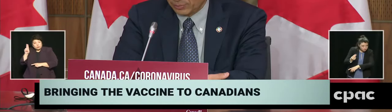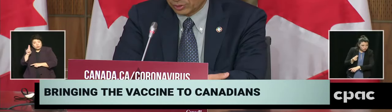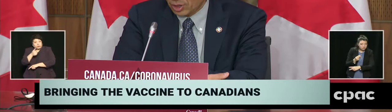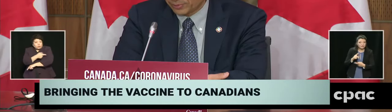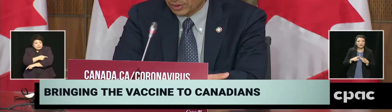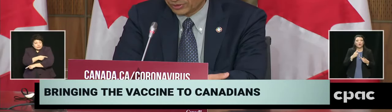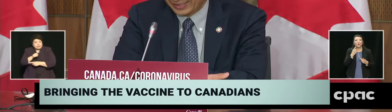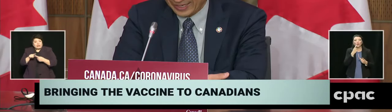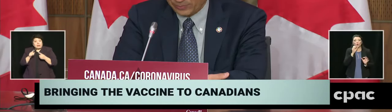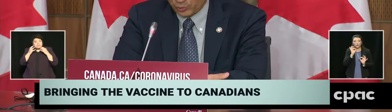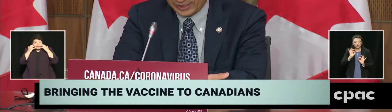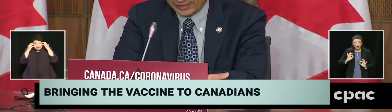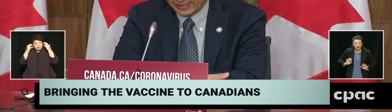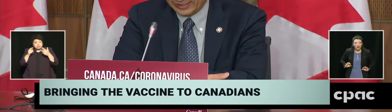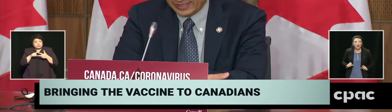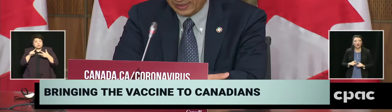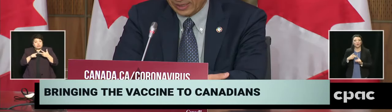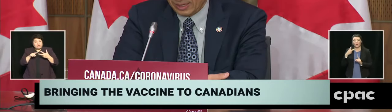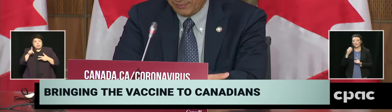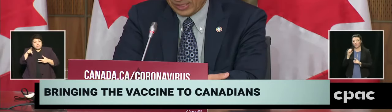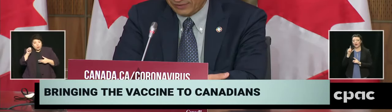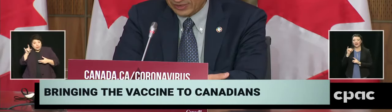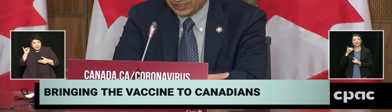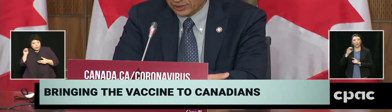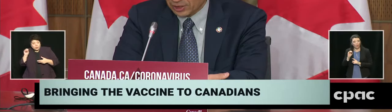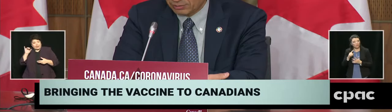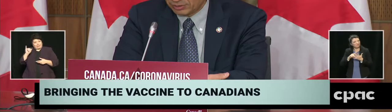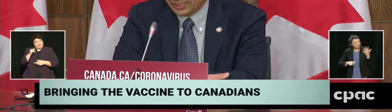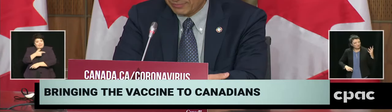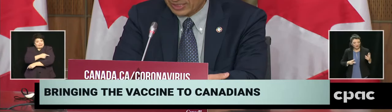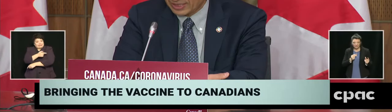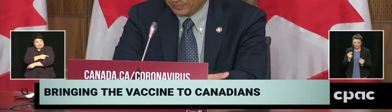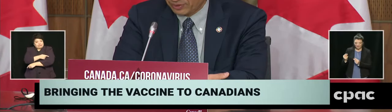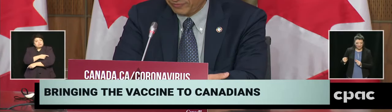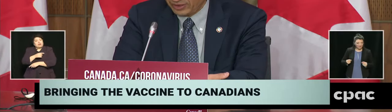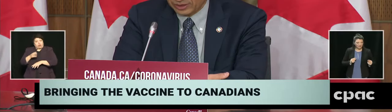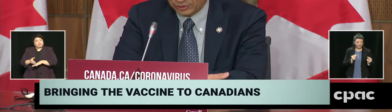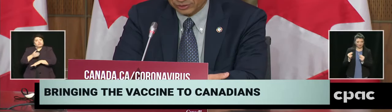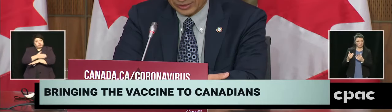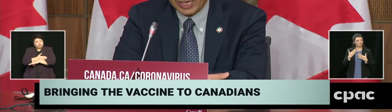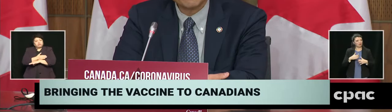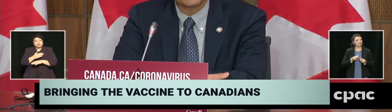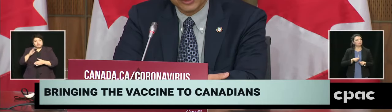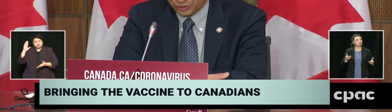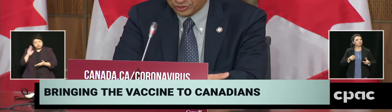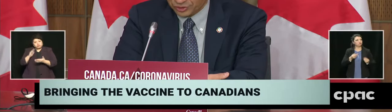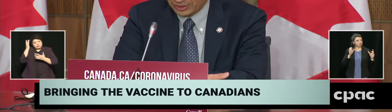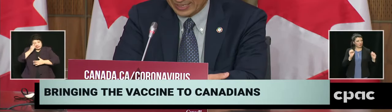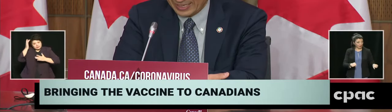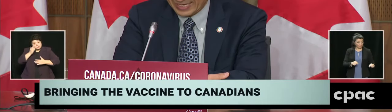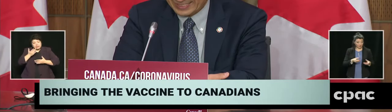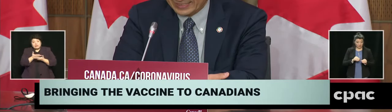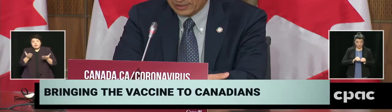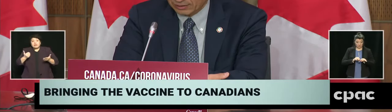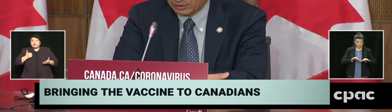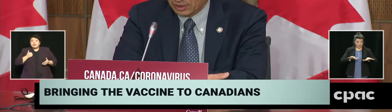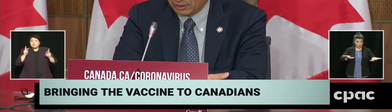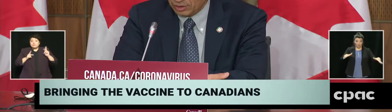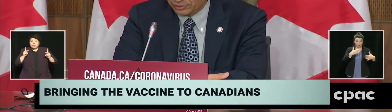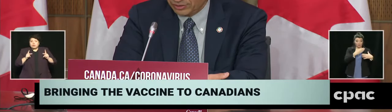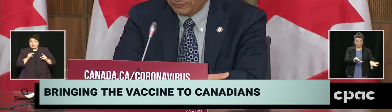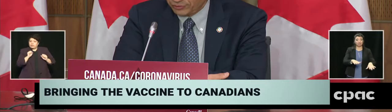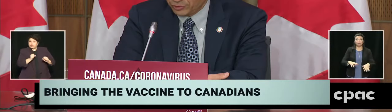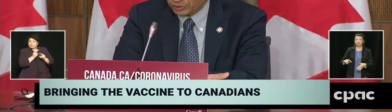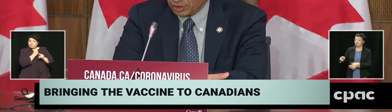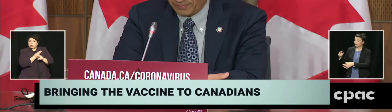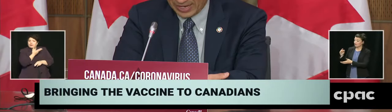poliomyélite pour comprendre à quel point les Canadiens bénéficieront de la mise à profit de notre infrastructure existante